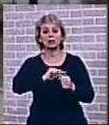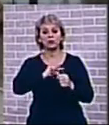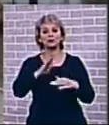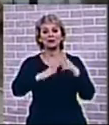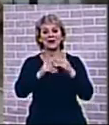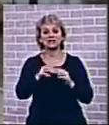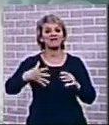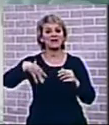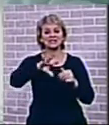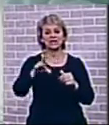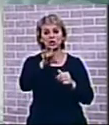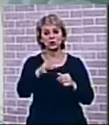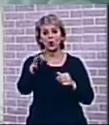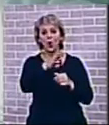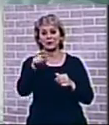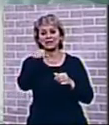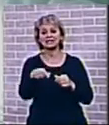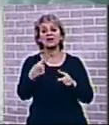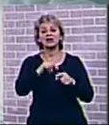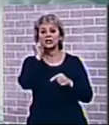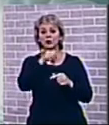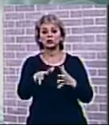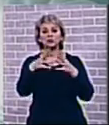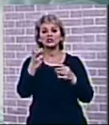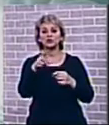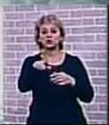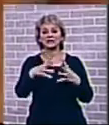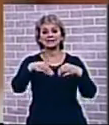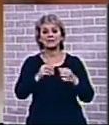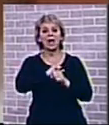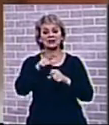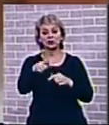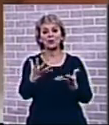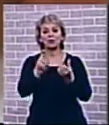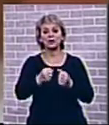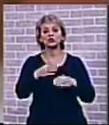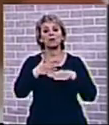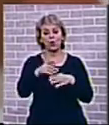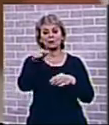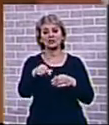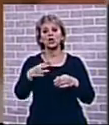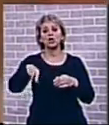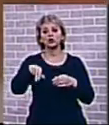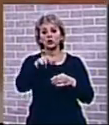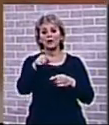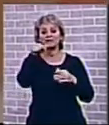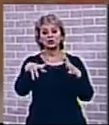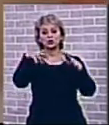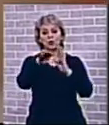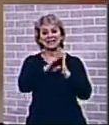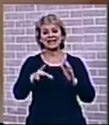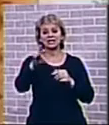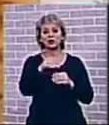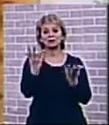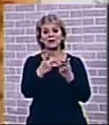работают практически во всех районах области. В этом году больше 200 семей отдохнули и получили помощь. Дон вошел в топ-10